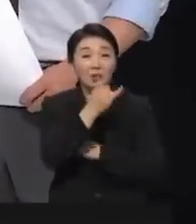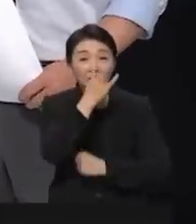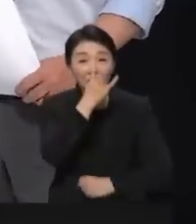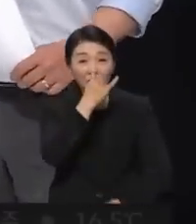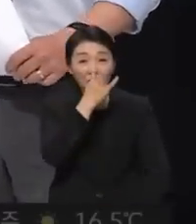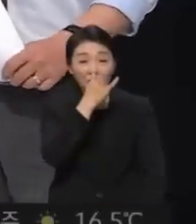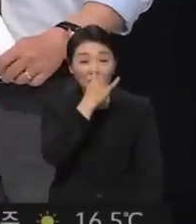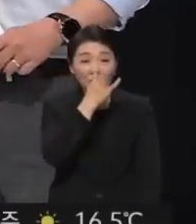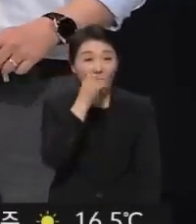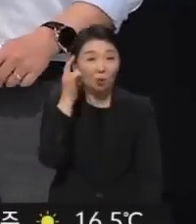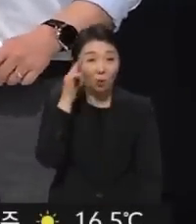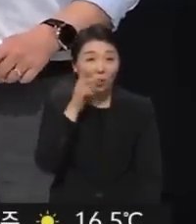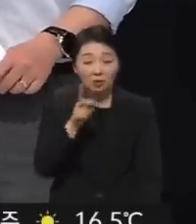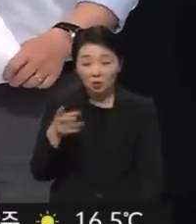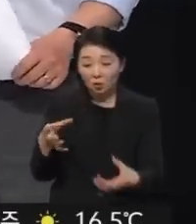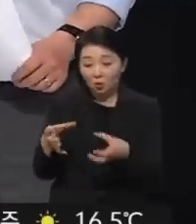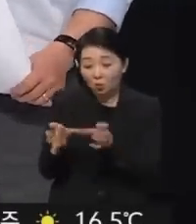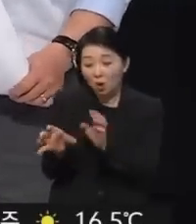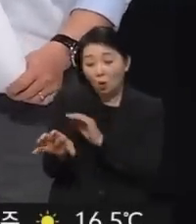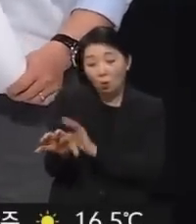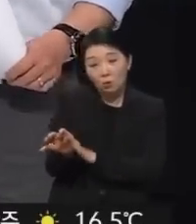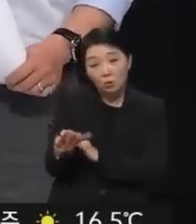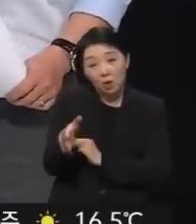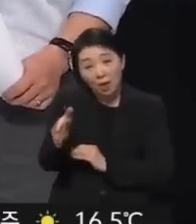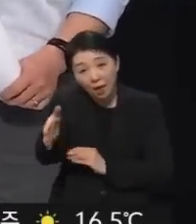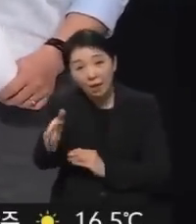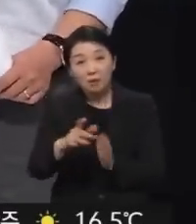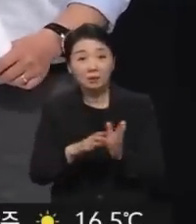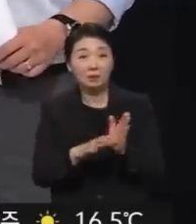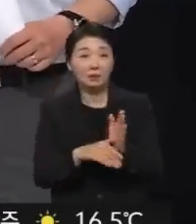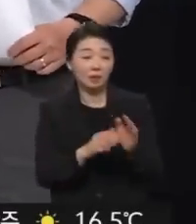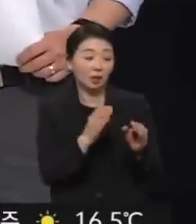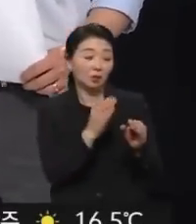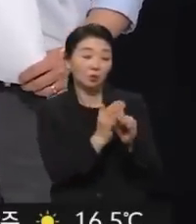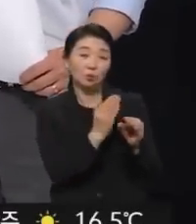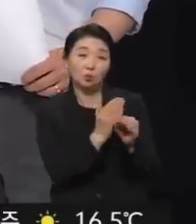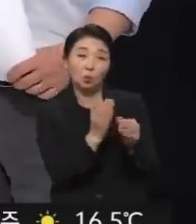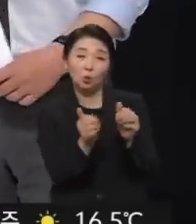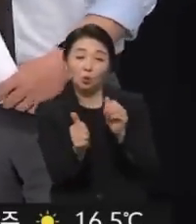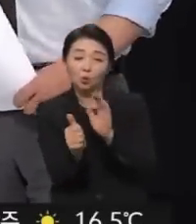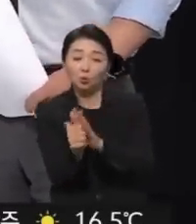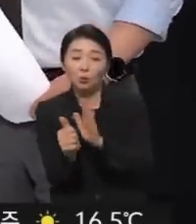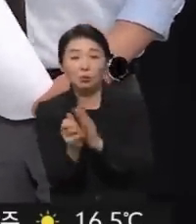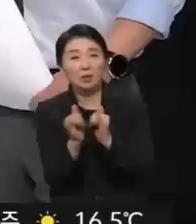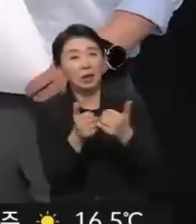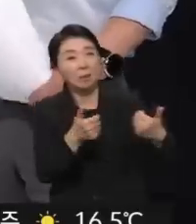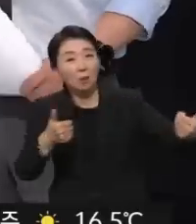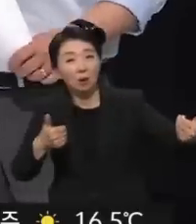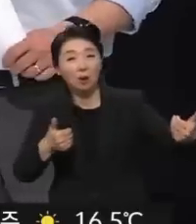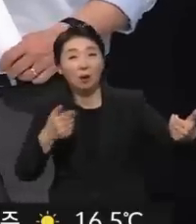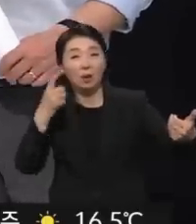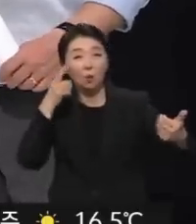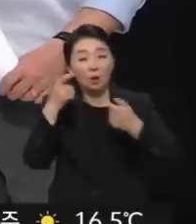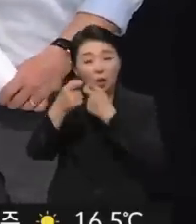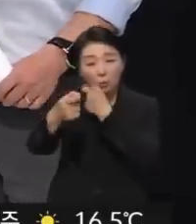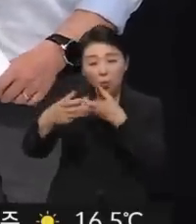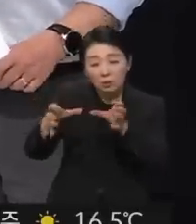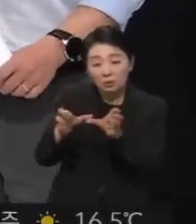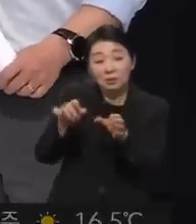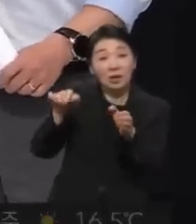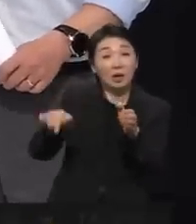다만 여권이 오른쪽으로 갈수록 중도층과는 멀어질 수밖에 없겠죠. 더욱이 보수층